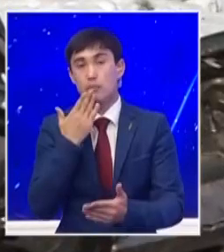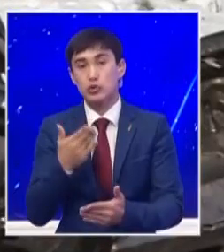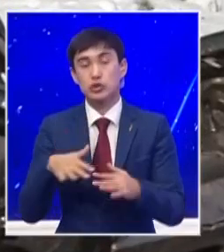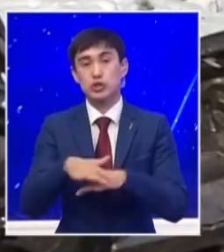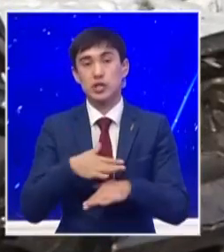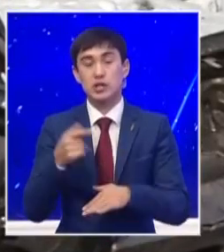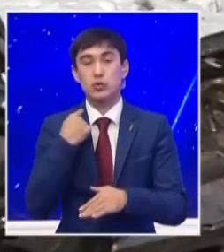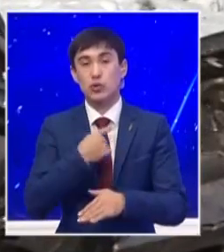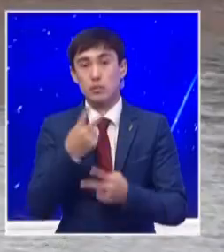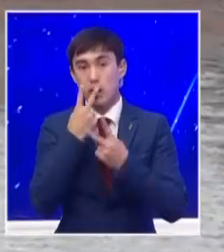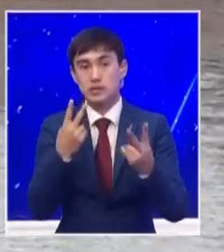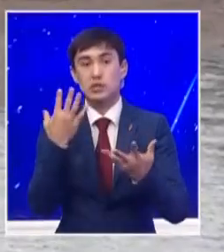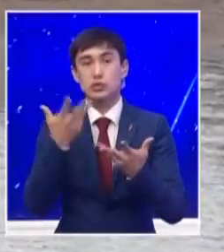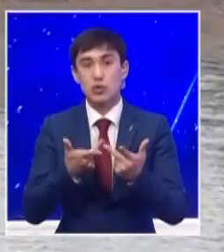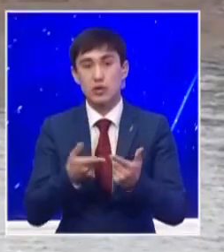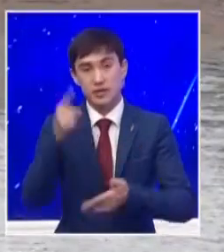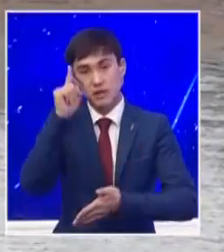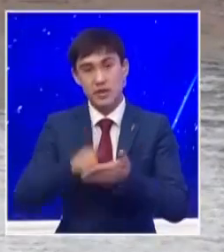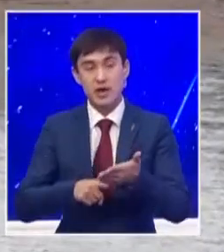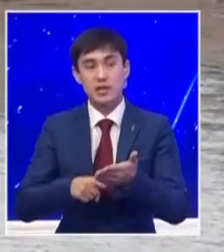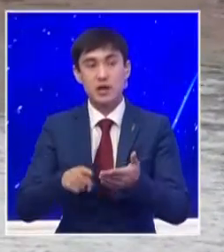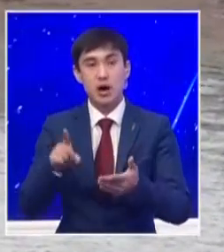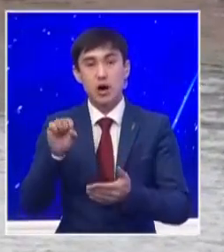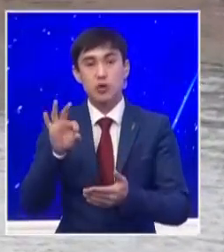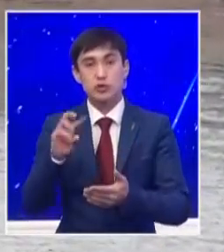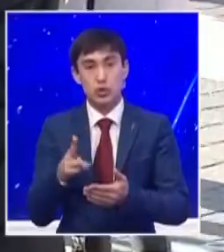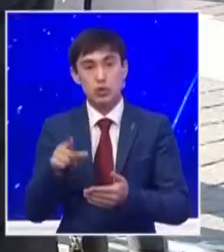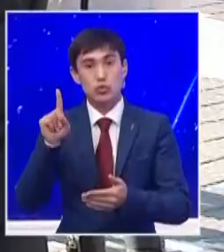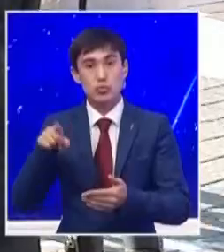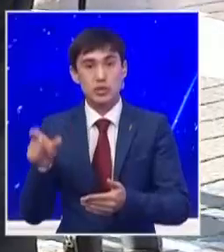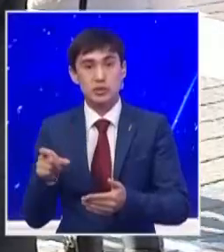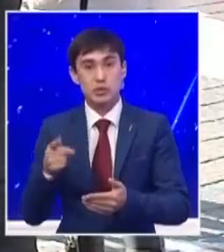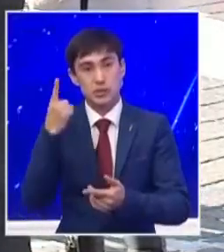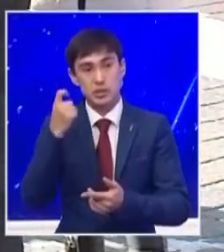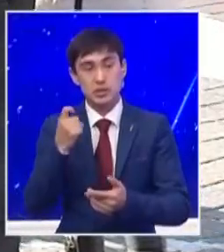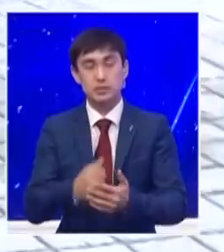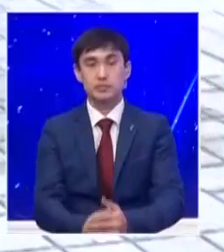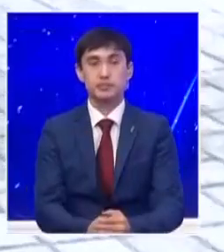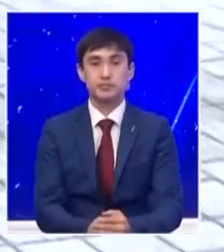Кургана показал насколько они доверяют астрологическая